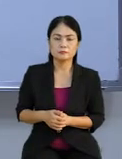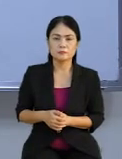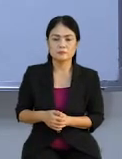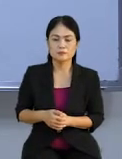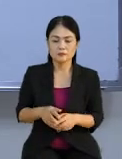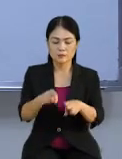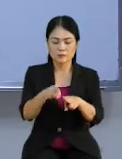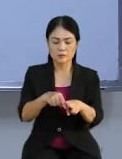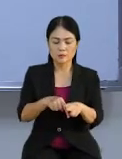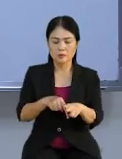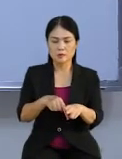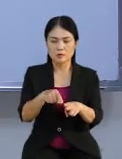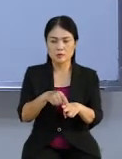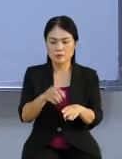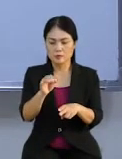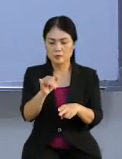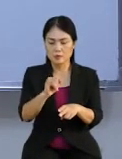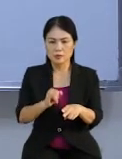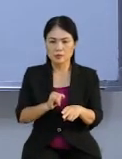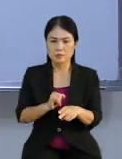bòn toát